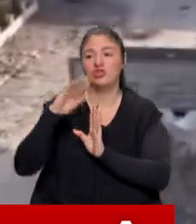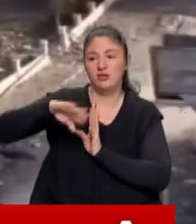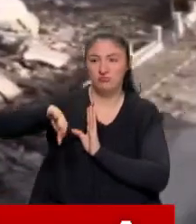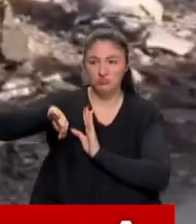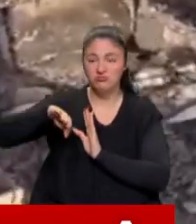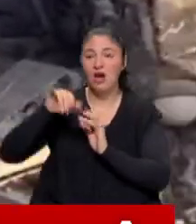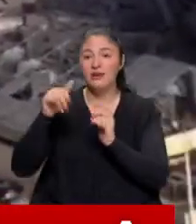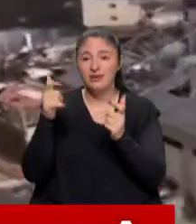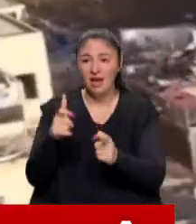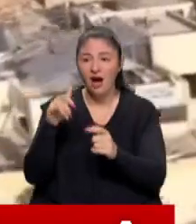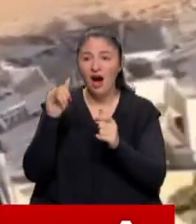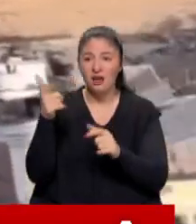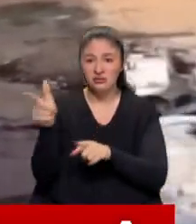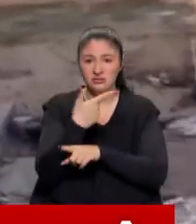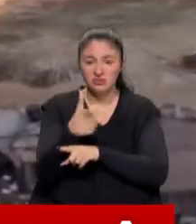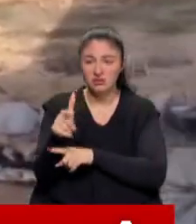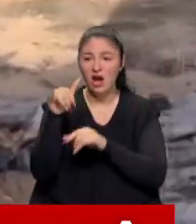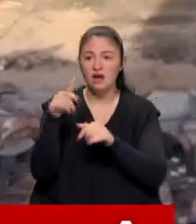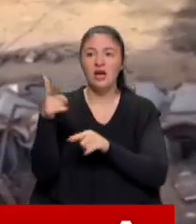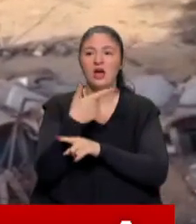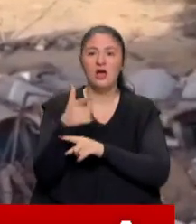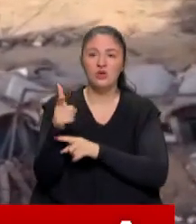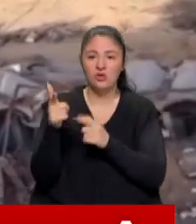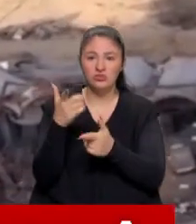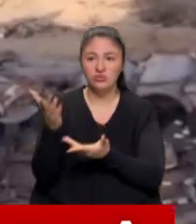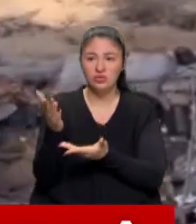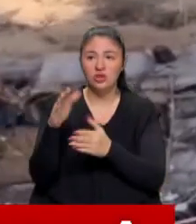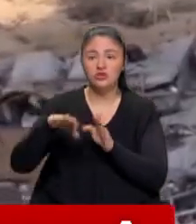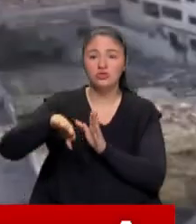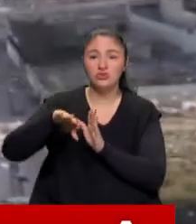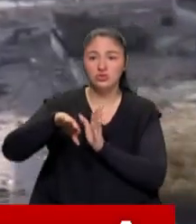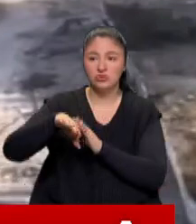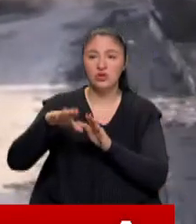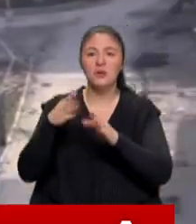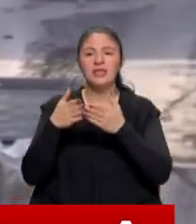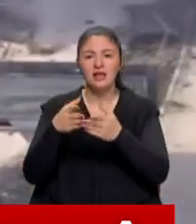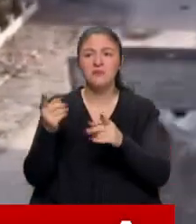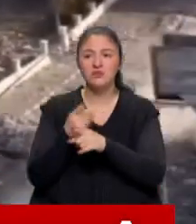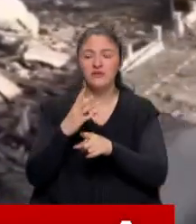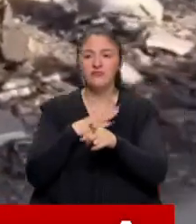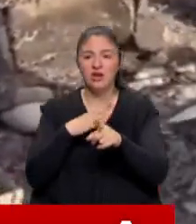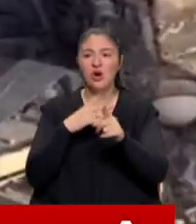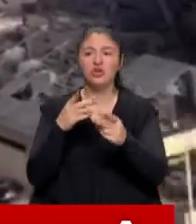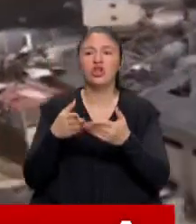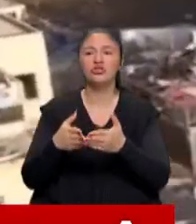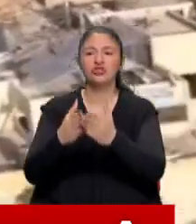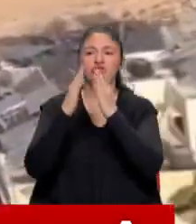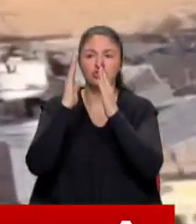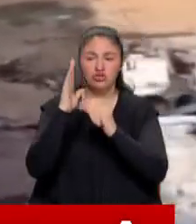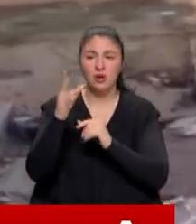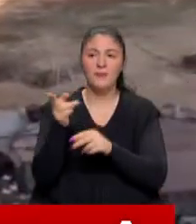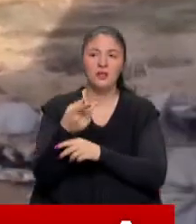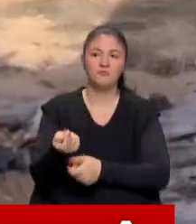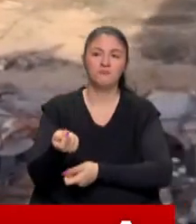önce. Aynı yer, aynı açı. Aynı açıyla çekilmiş görüntüler işte. Sol tarafta görüyoruz balıkçı tekneleri var. Onlar açılmışlar. İşte